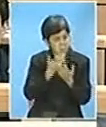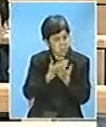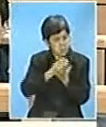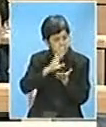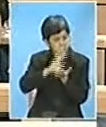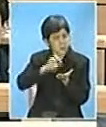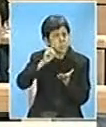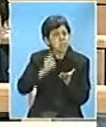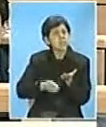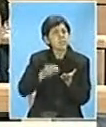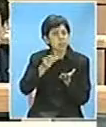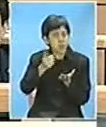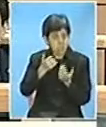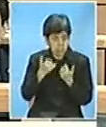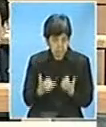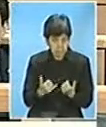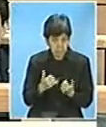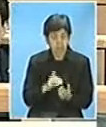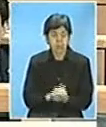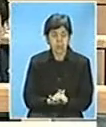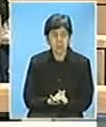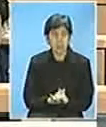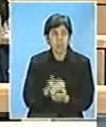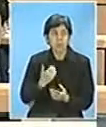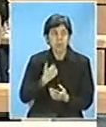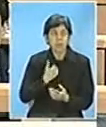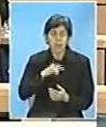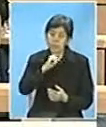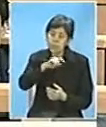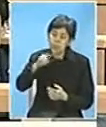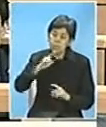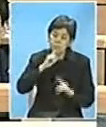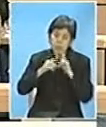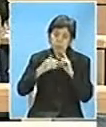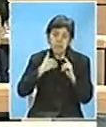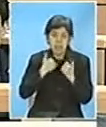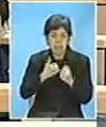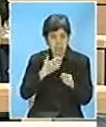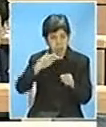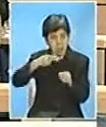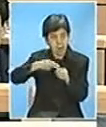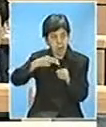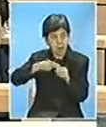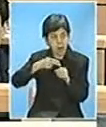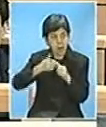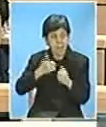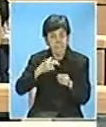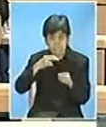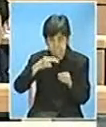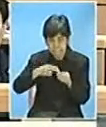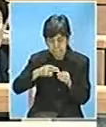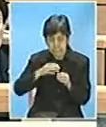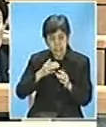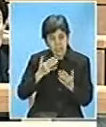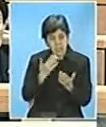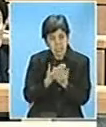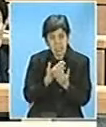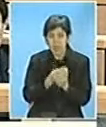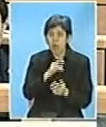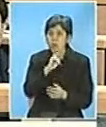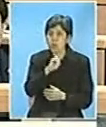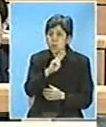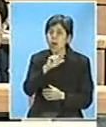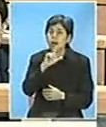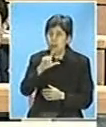ซึ่งประเด็นนี้นะครับก็เป็นที่กล่าวขานกันเนื่องจากว่าราคาพลังงานนั้นบอกว่าเราใช้ถึง2ล้านล้านน